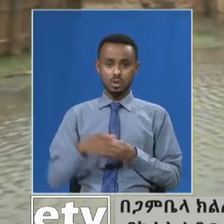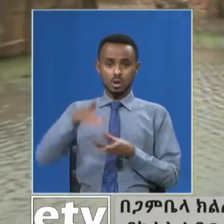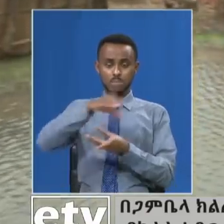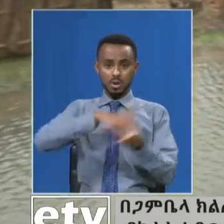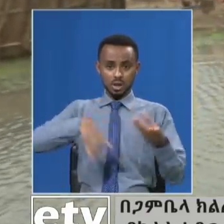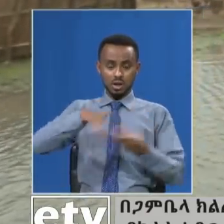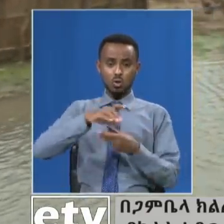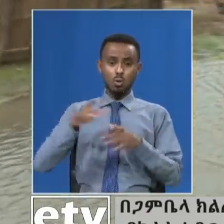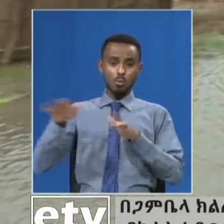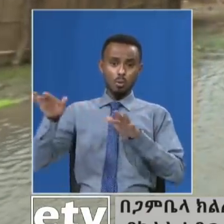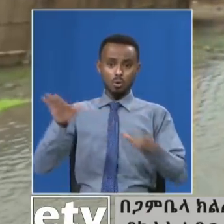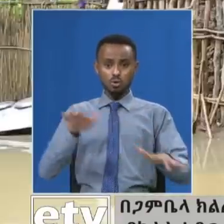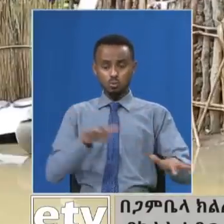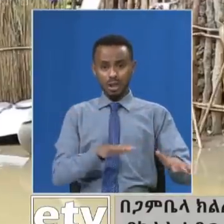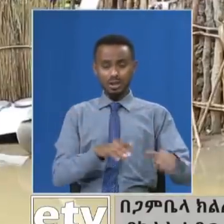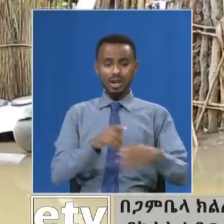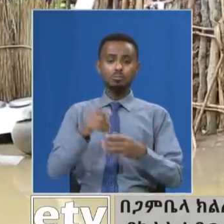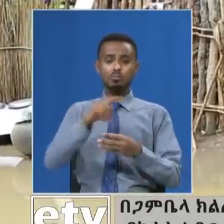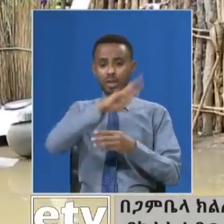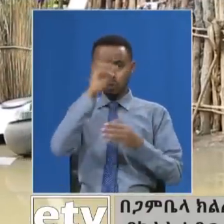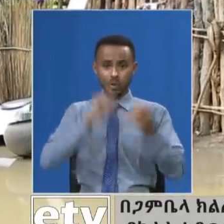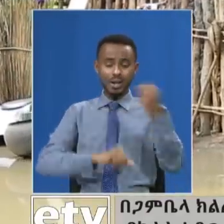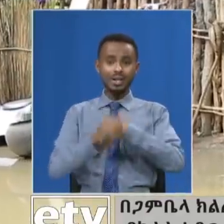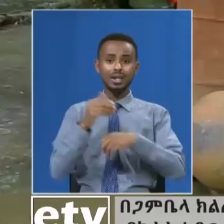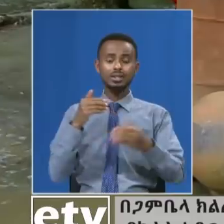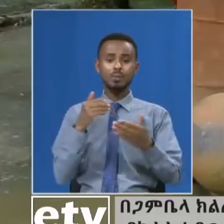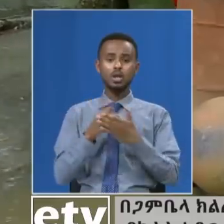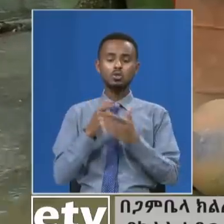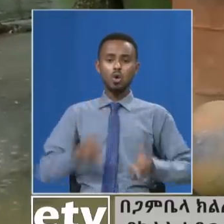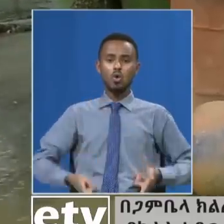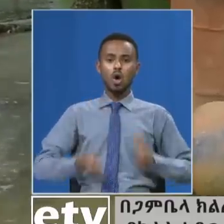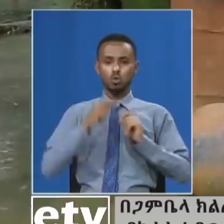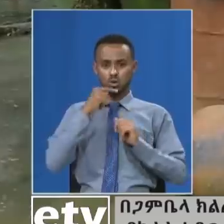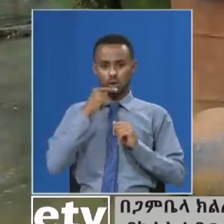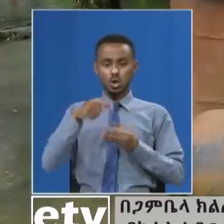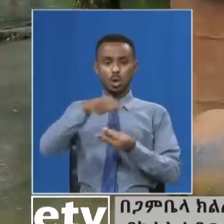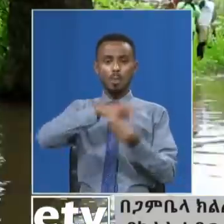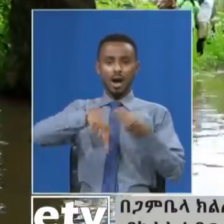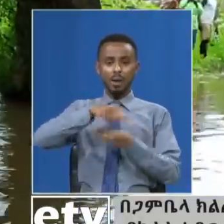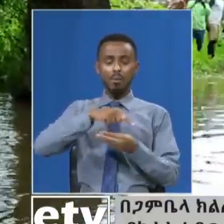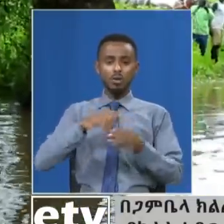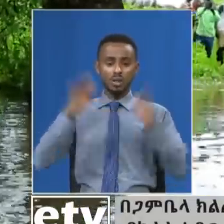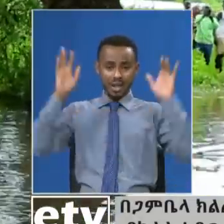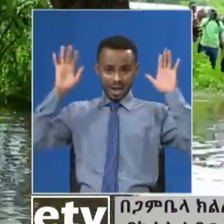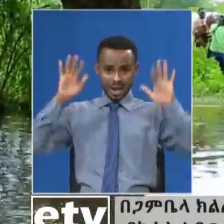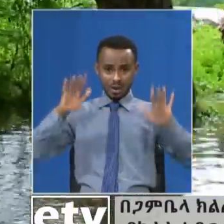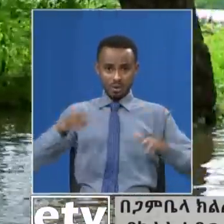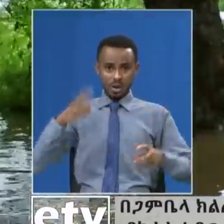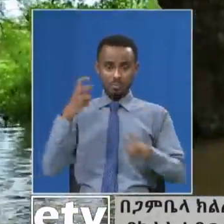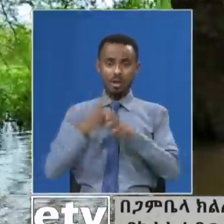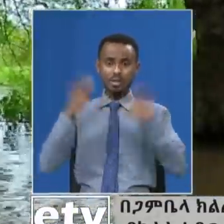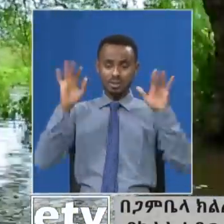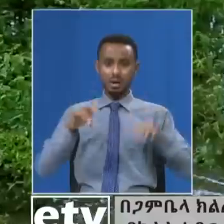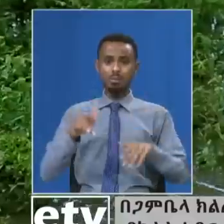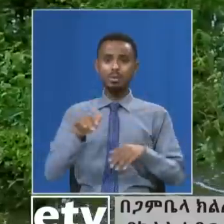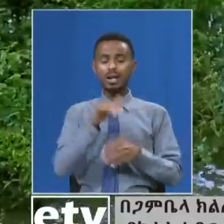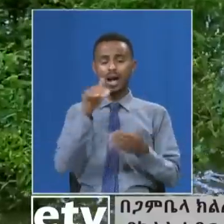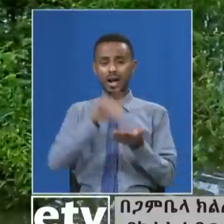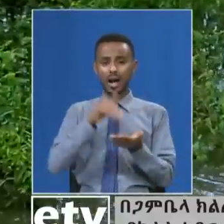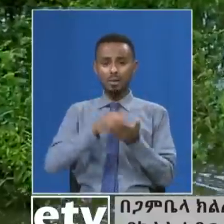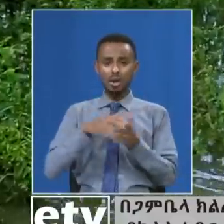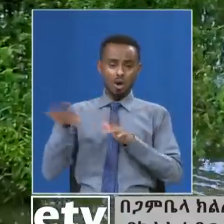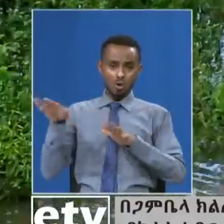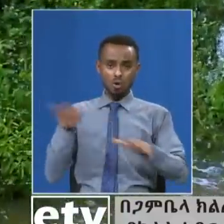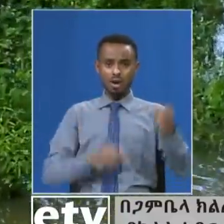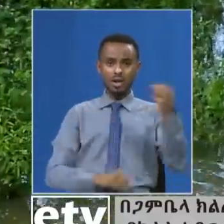በክልሉ በወንዝ ሙላትና በድራሽ ጎርፍ ምክንያት ጉዳት እየደረሰባቸው ነዋሪዎች እንዳሉት በአካባቢያቸው እየጣለ የሚገኘው ከባድ ዝናብ በተደጋጋሚ